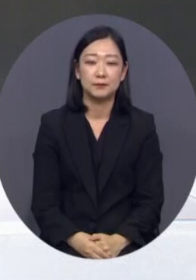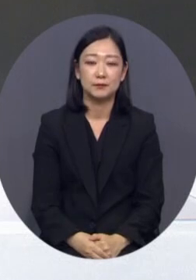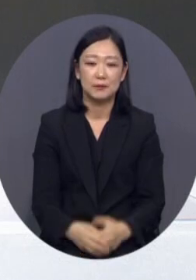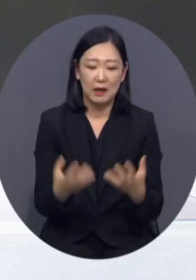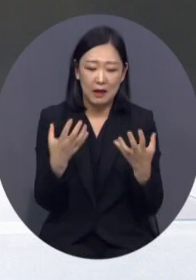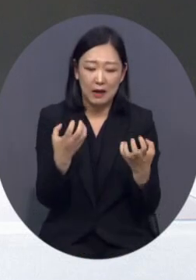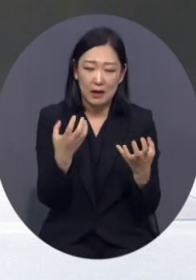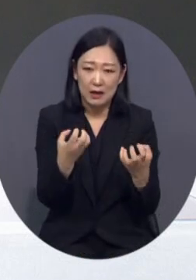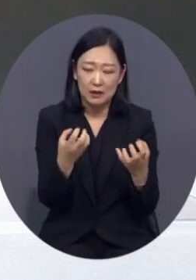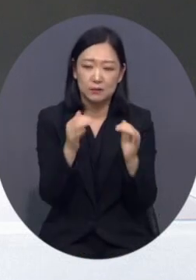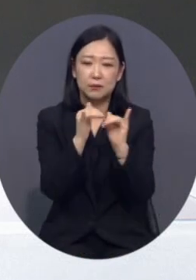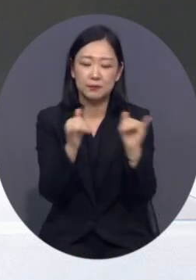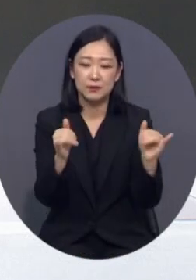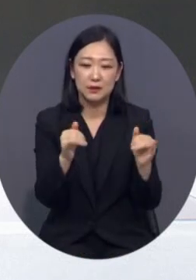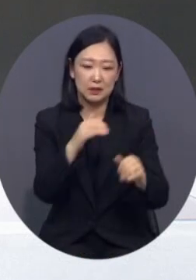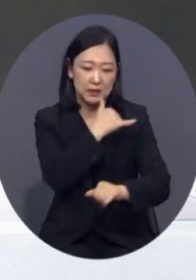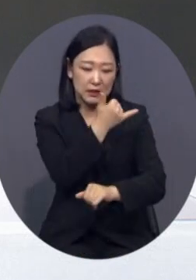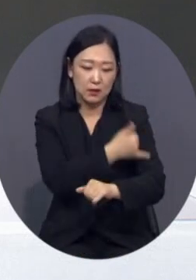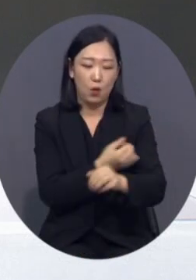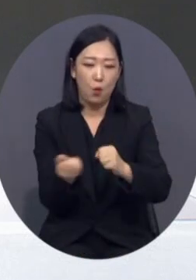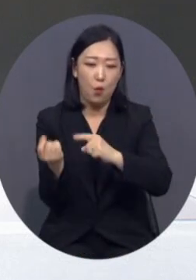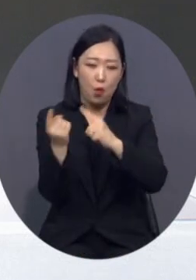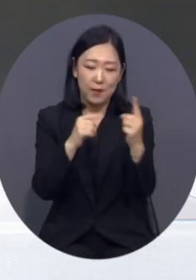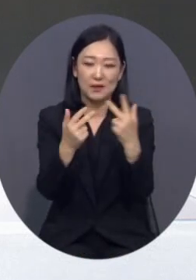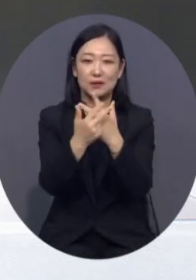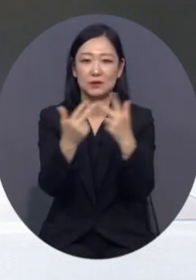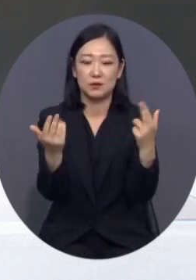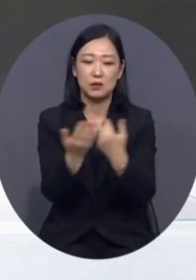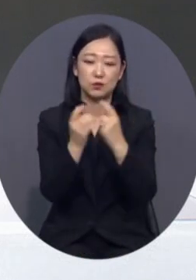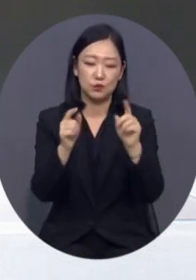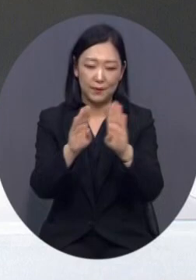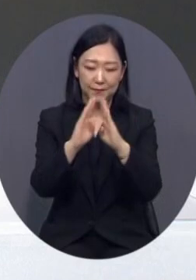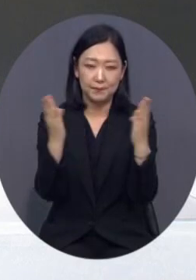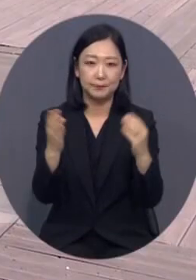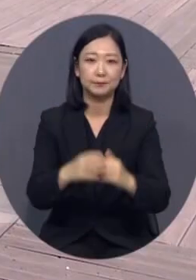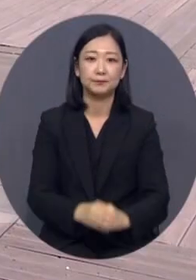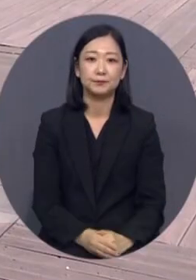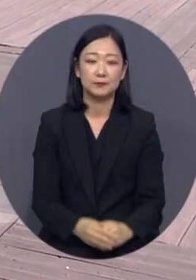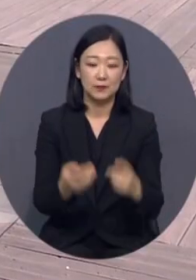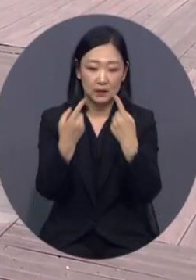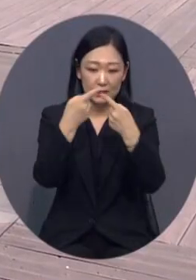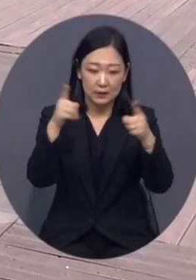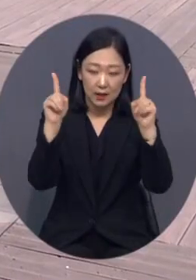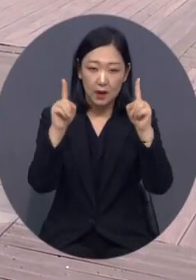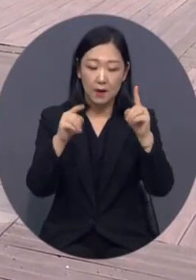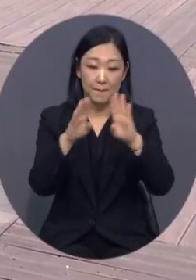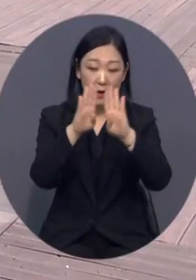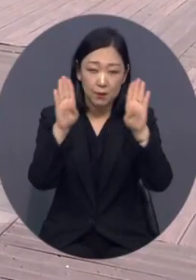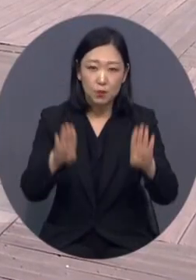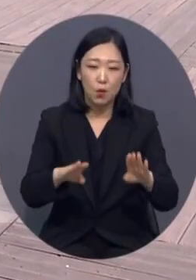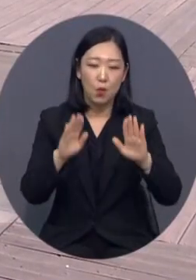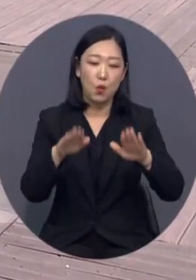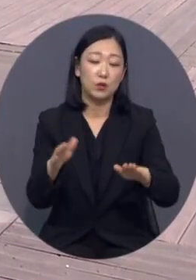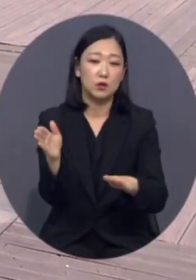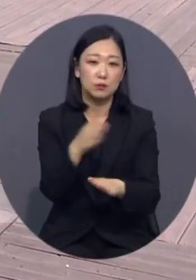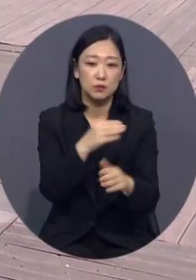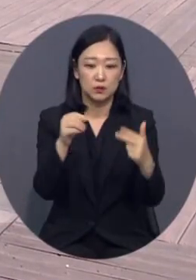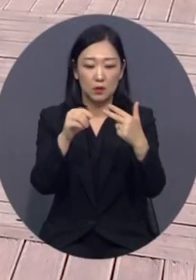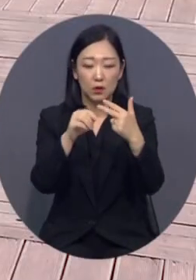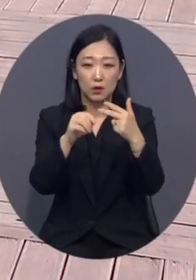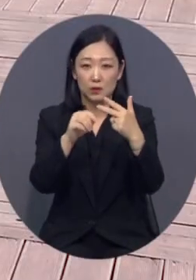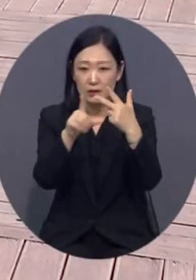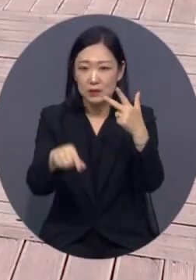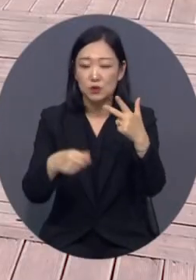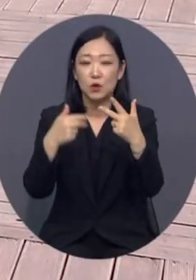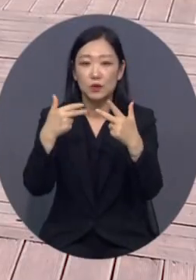한센인들의 인권 회복을 주제로 한 전시가 제주에서 열리고 있습니다 제주대학교 박물관은 오늘부터 다음 달 7일까지